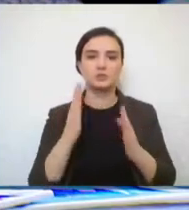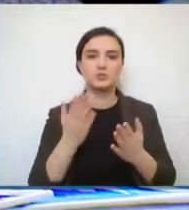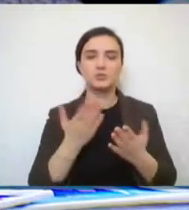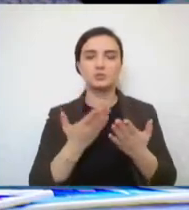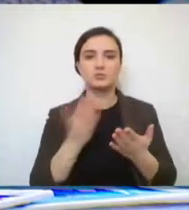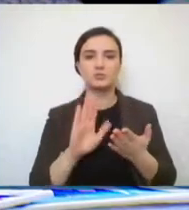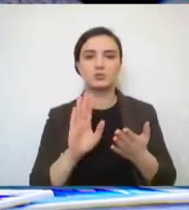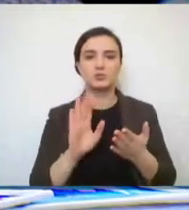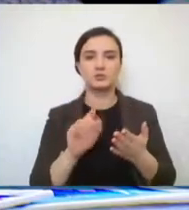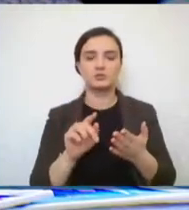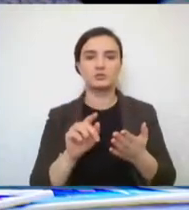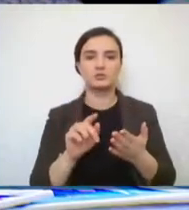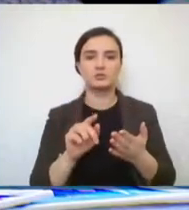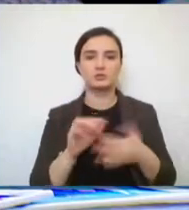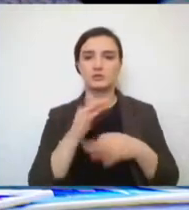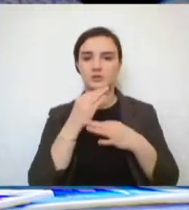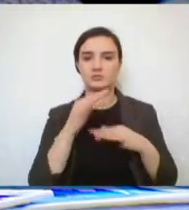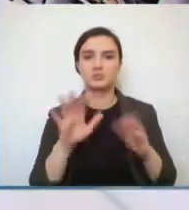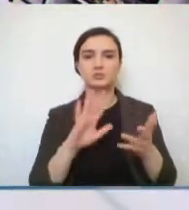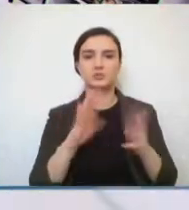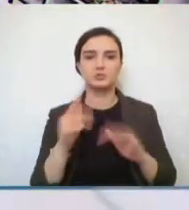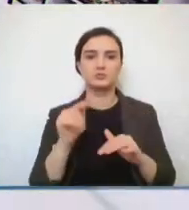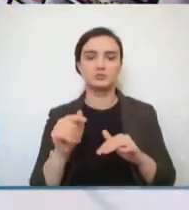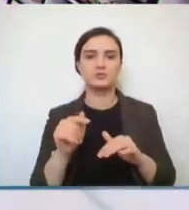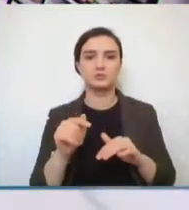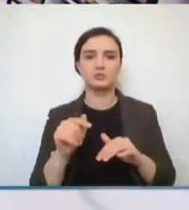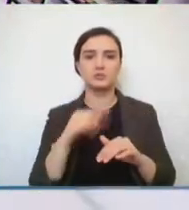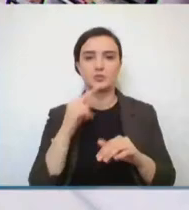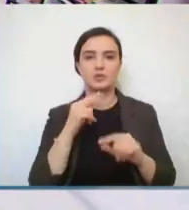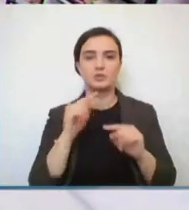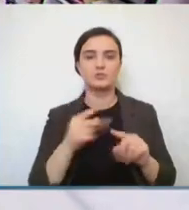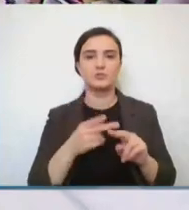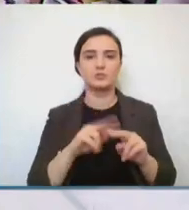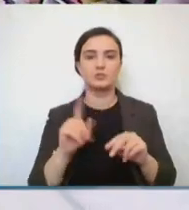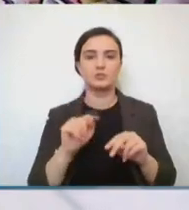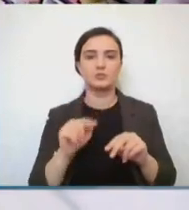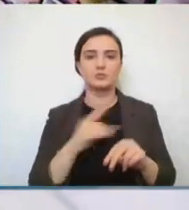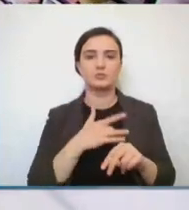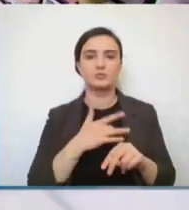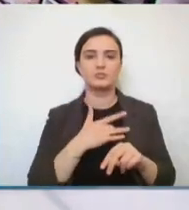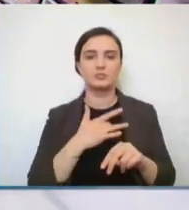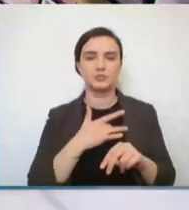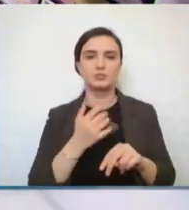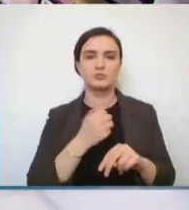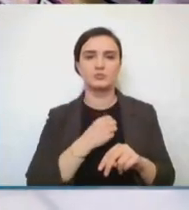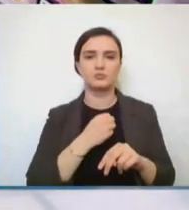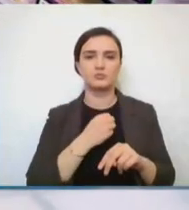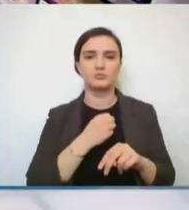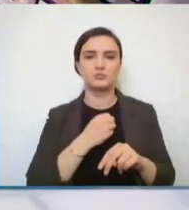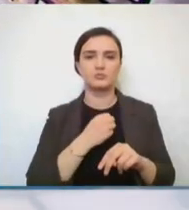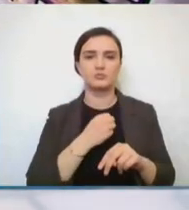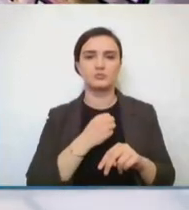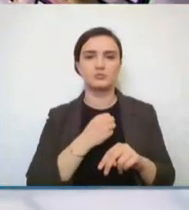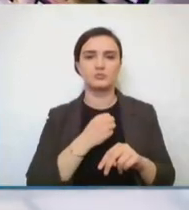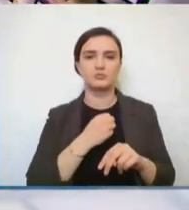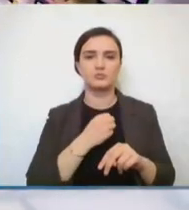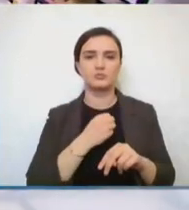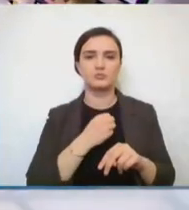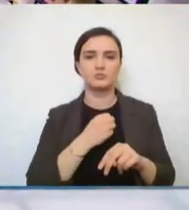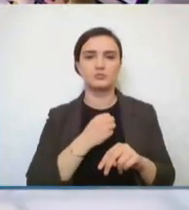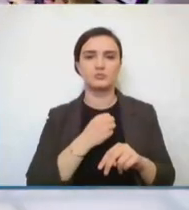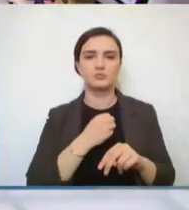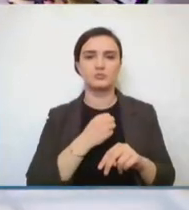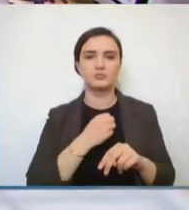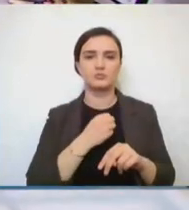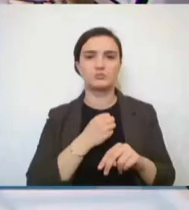ნებისმიერ შემთხვევაში ეს ფაქტორი საყურადღებოა, იმიტომ რომ მოციმციმე არითმას თან ახლავს სხვა უფრო სერიოზული გართულება, მაგალითად, თრომბოემბოლიური